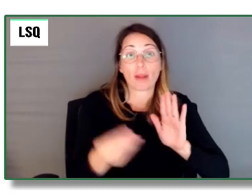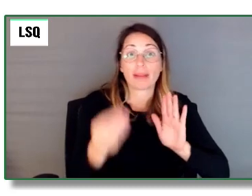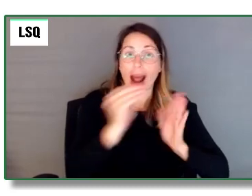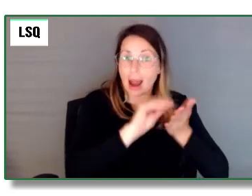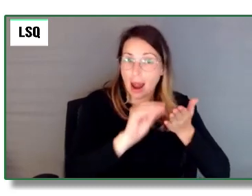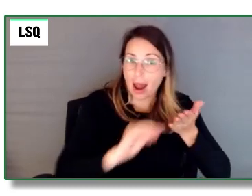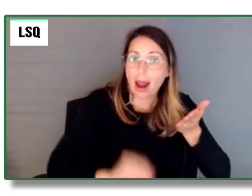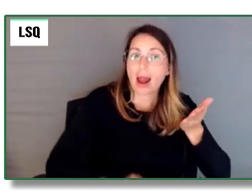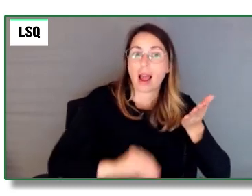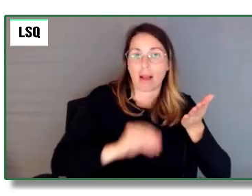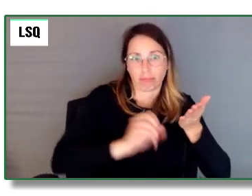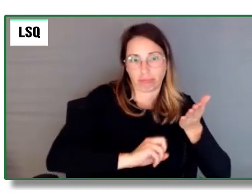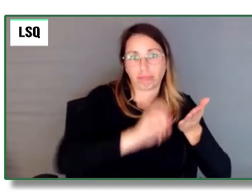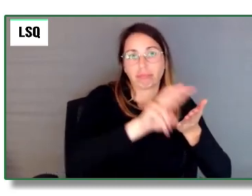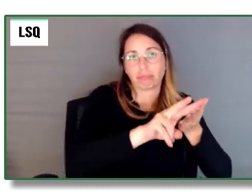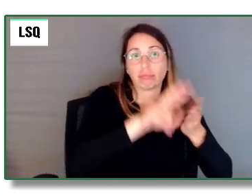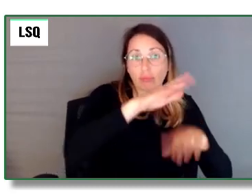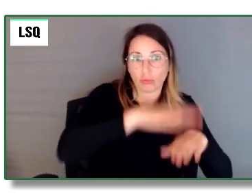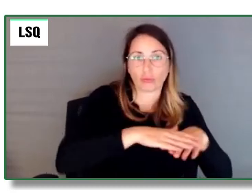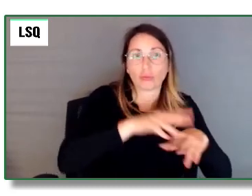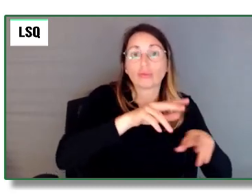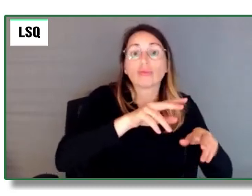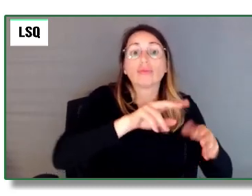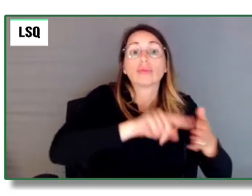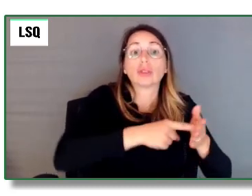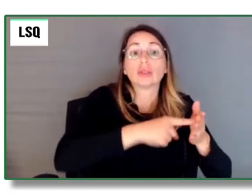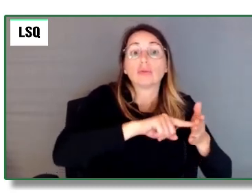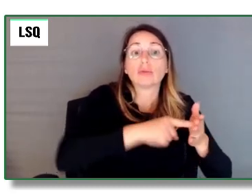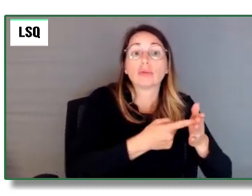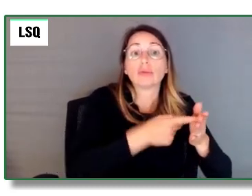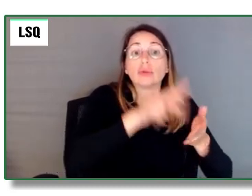de 2023. Nous allons